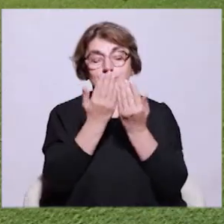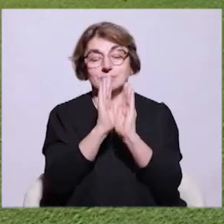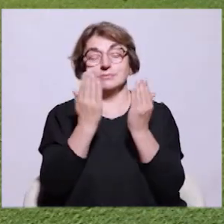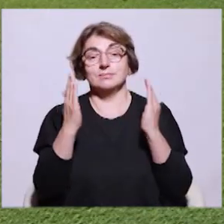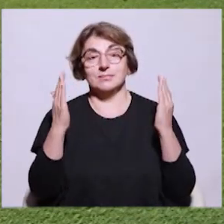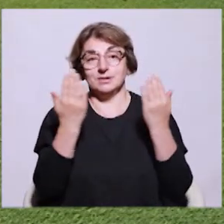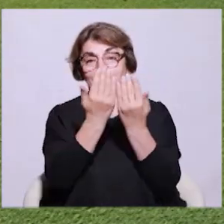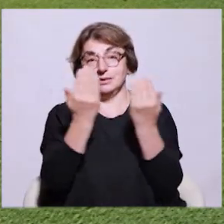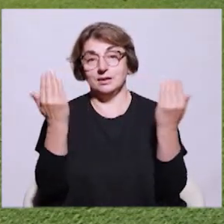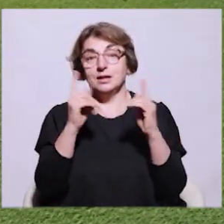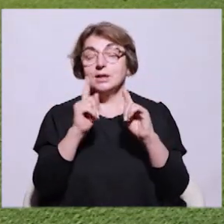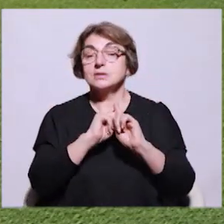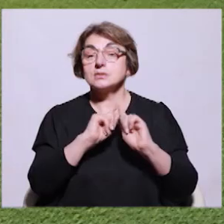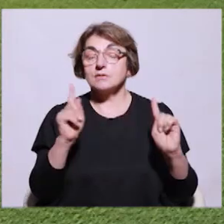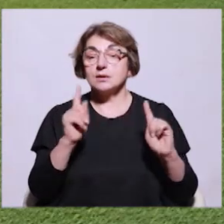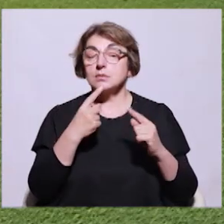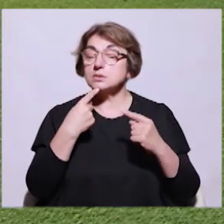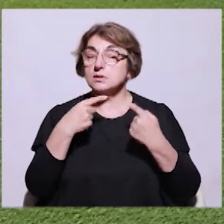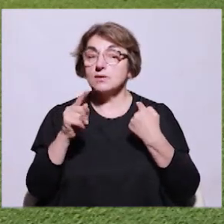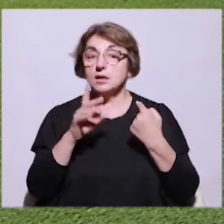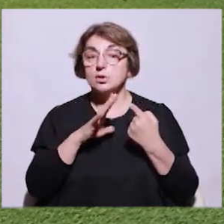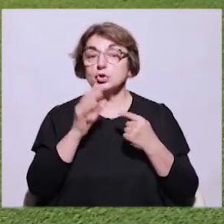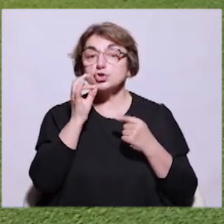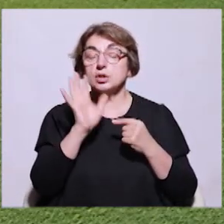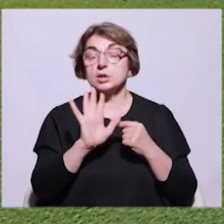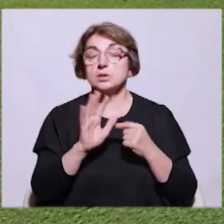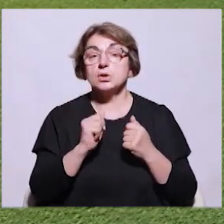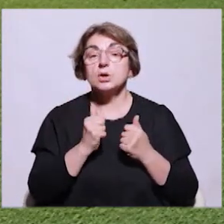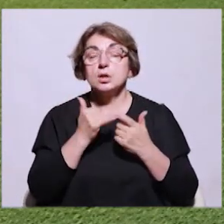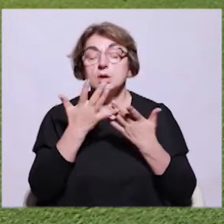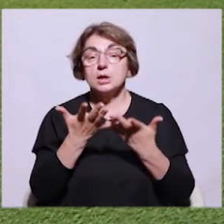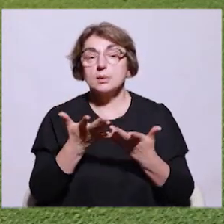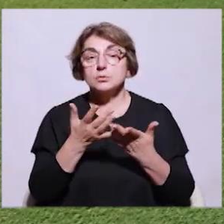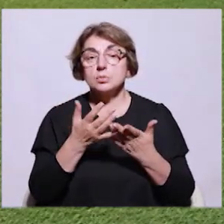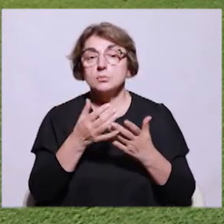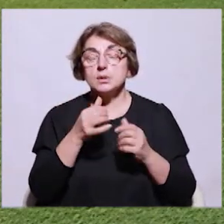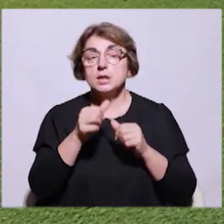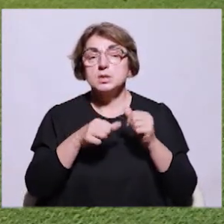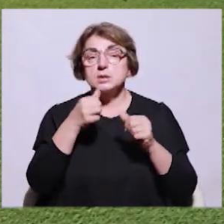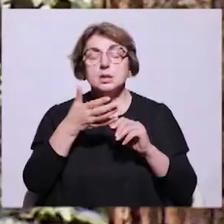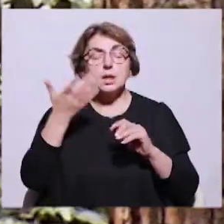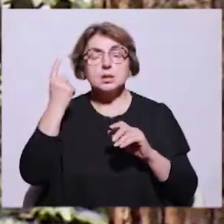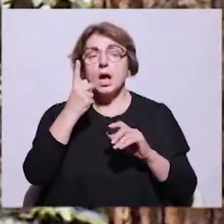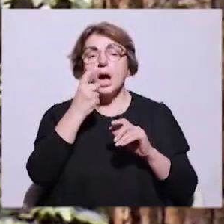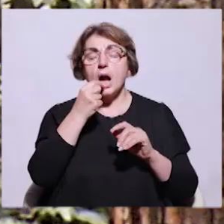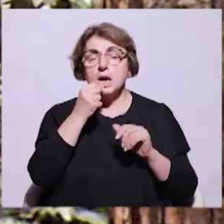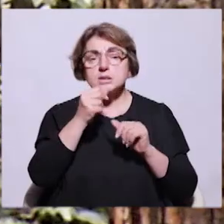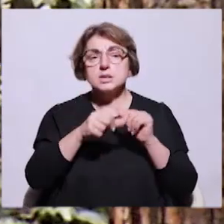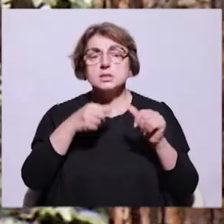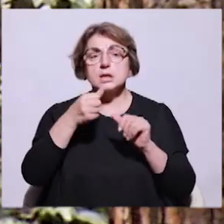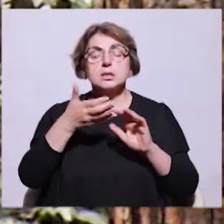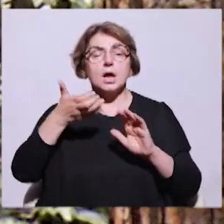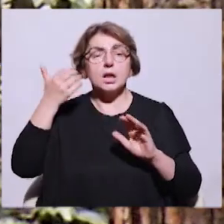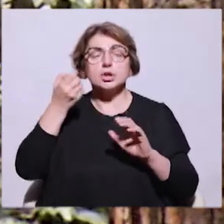მაგრამ ეს ნახატები განსხვავებული იყო. ჯერ კიდევ რამდენიმე წლით ადრე, 100 წლით ადრე და ცოტა კიდევ